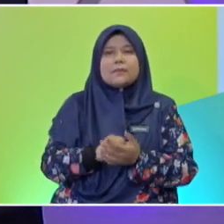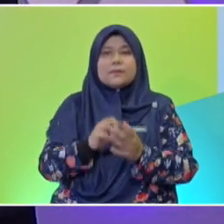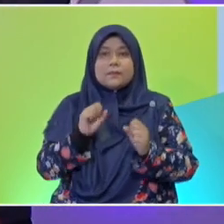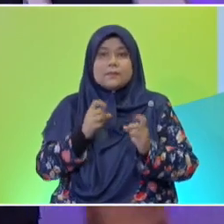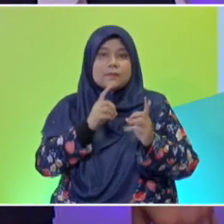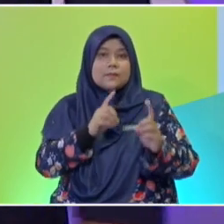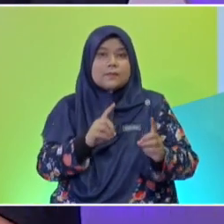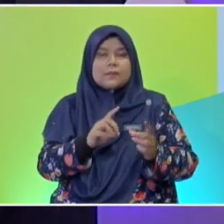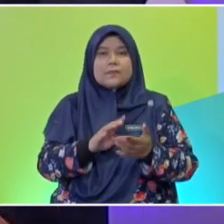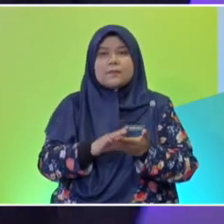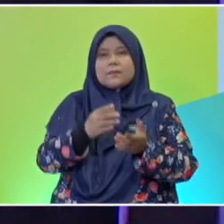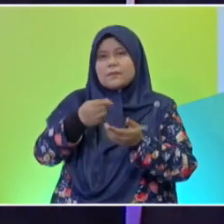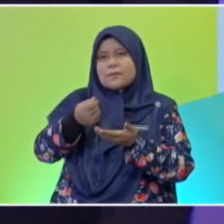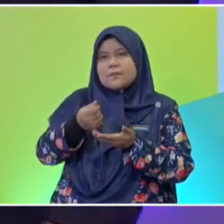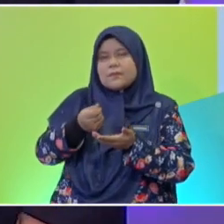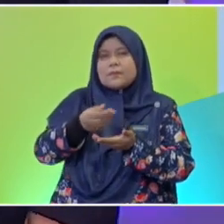kristal